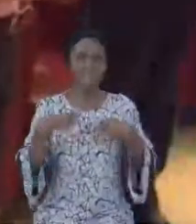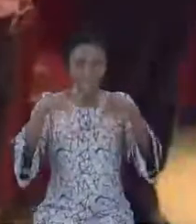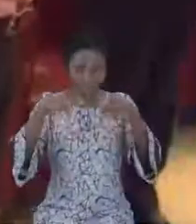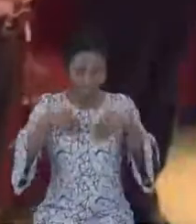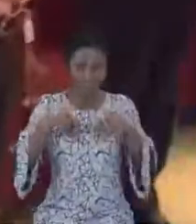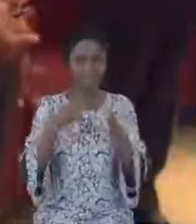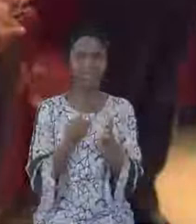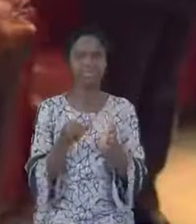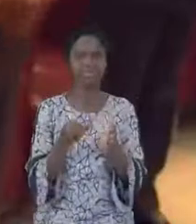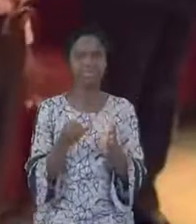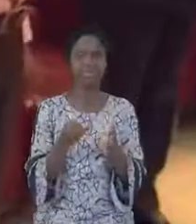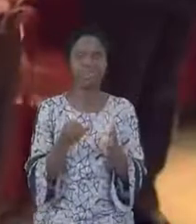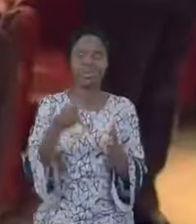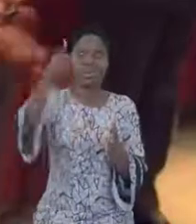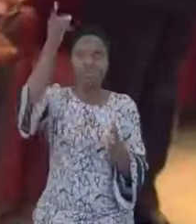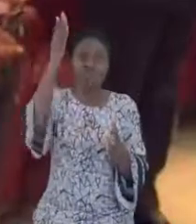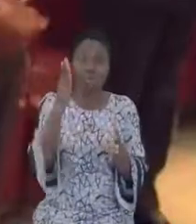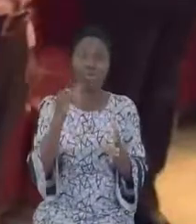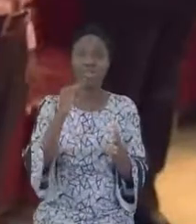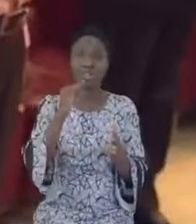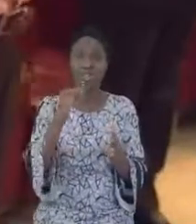Dieu est celui qui dit qu'il est.